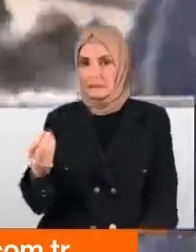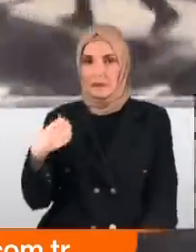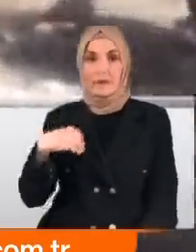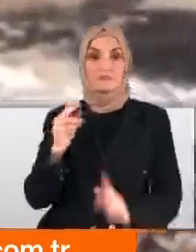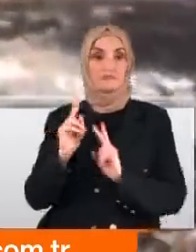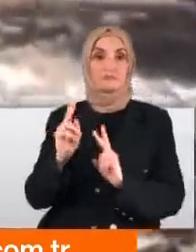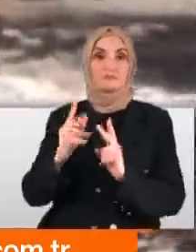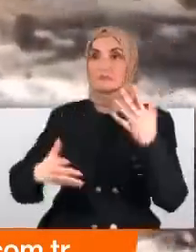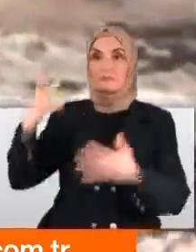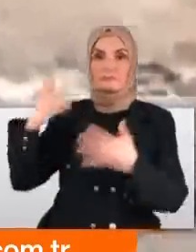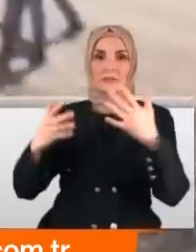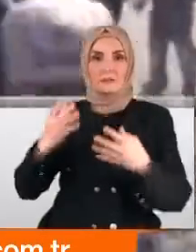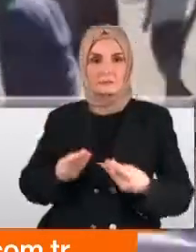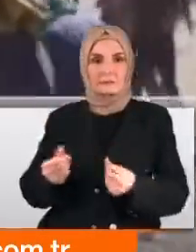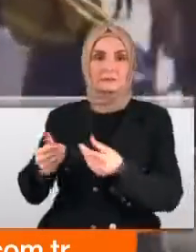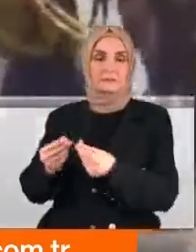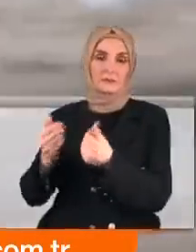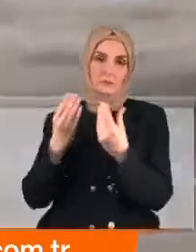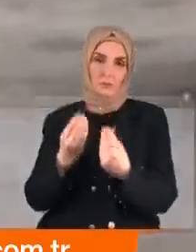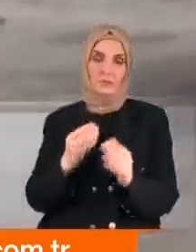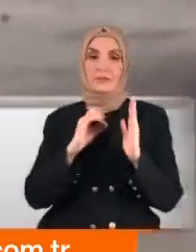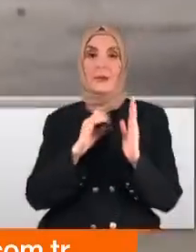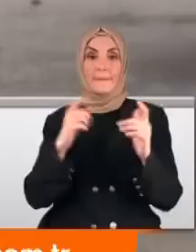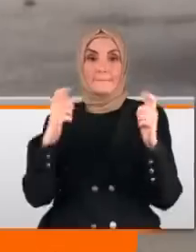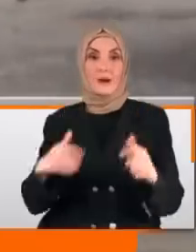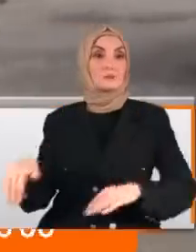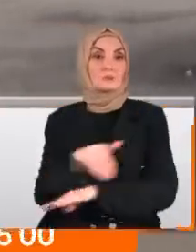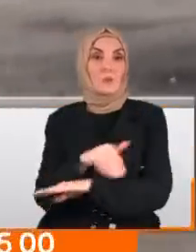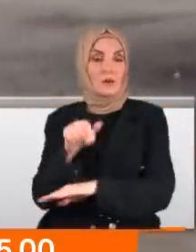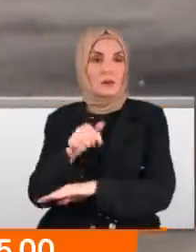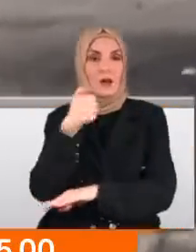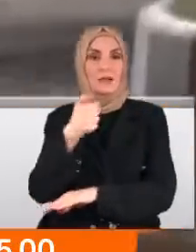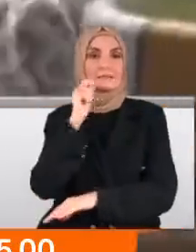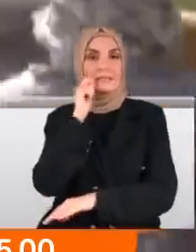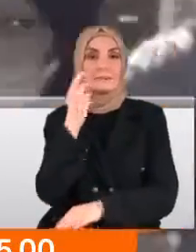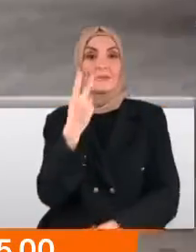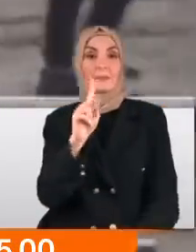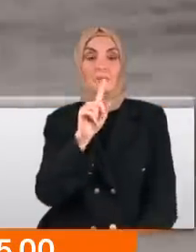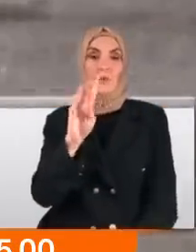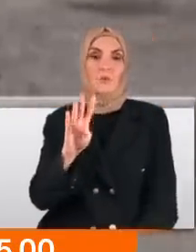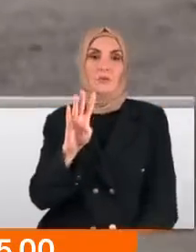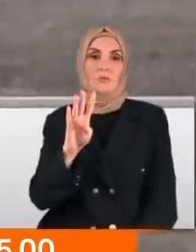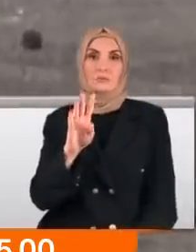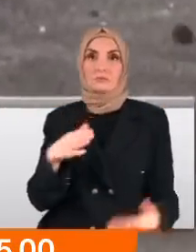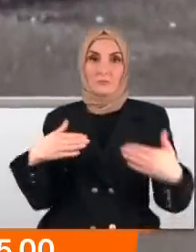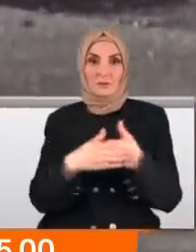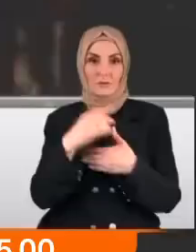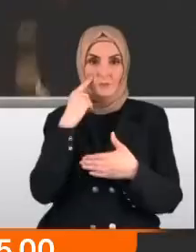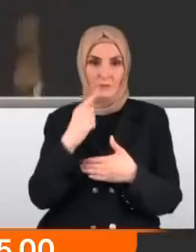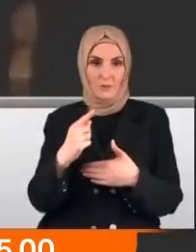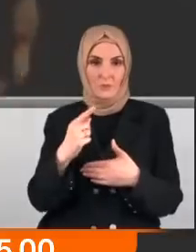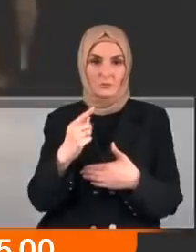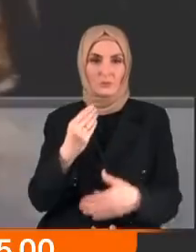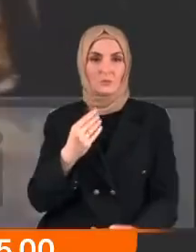edildi. Diyarbakır sokakları 6 Ekim 2014 akşamı tarihinde görülmemiş bir vahşete tanık oldu.